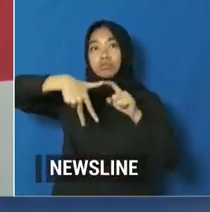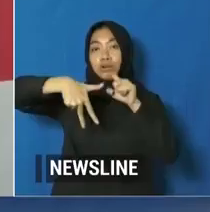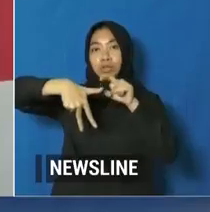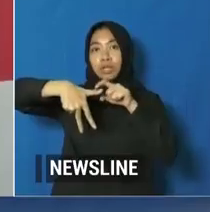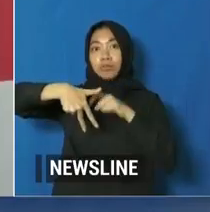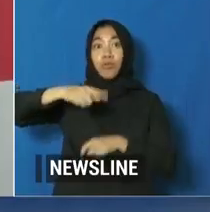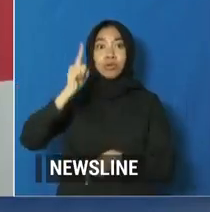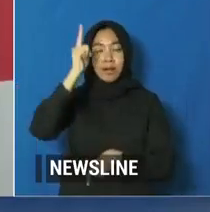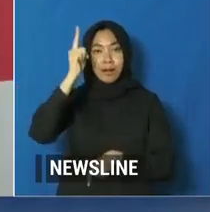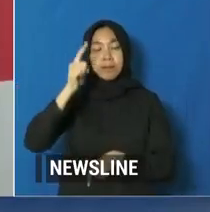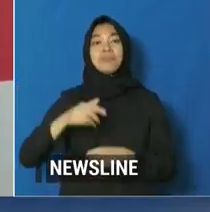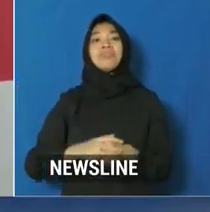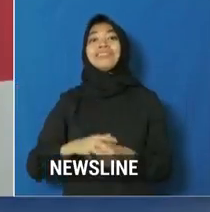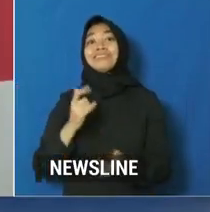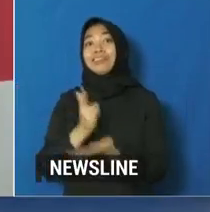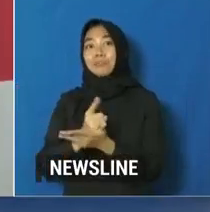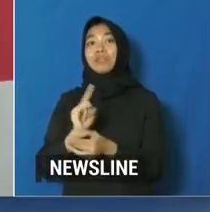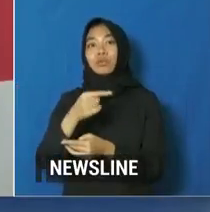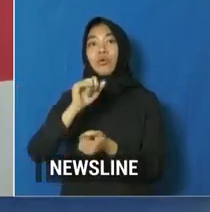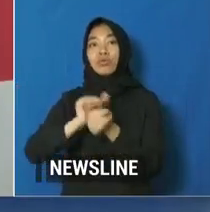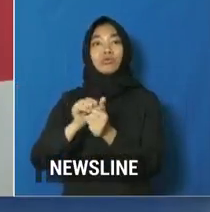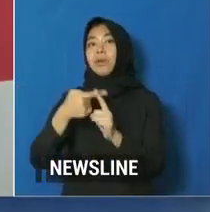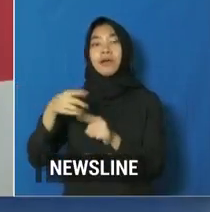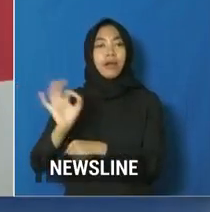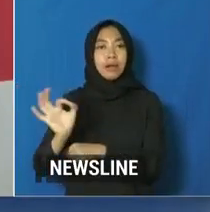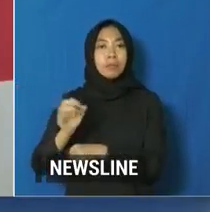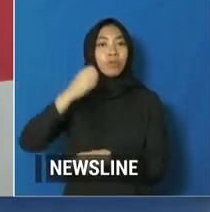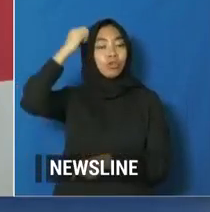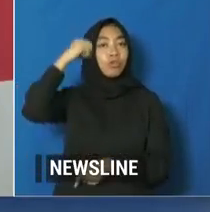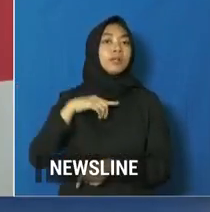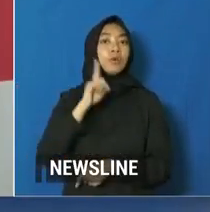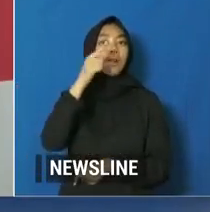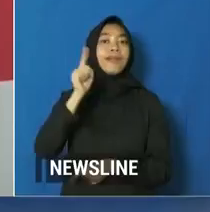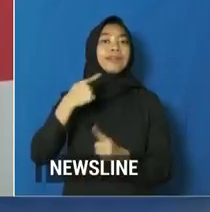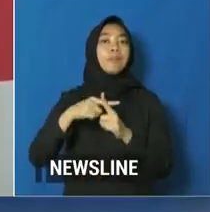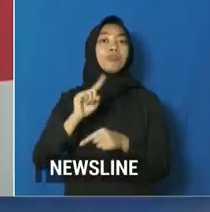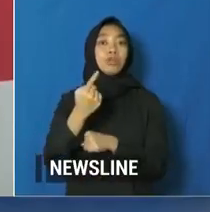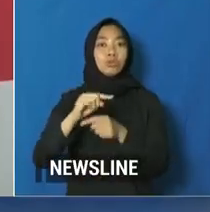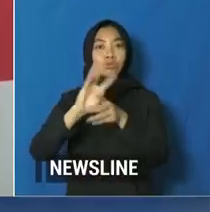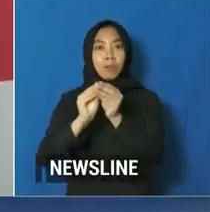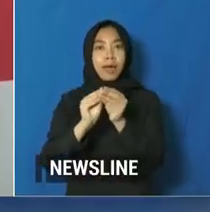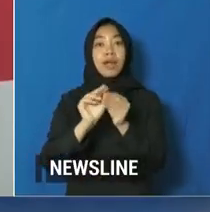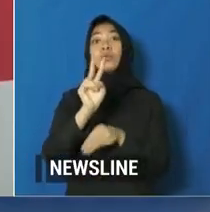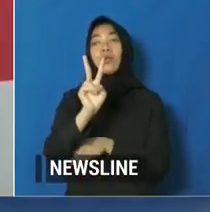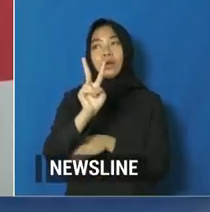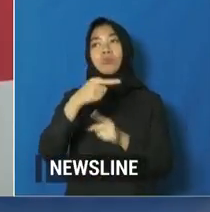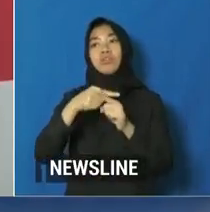penambahan kasus, tetap 1. Sumatera Utara ada penambahan kasus 1, sehingga jumlahnya menjadi